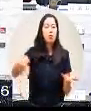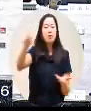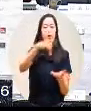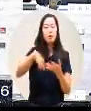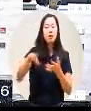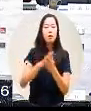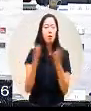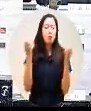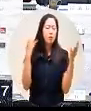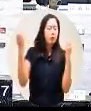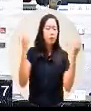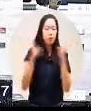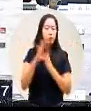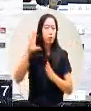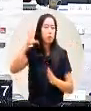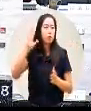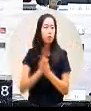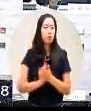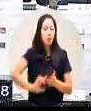雨，逐日着上网站，